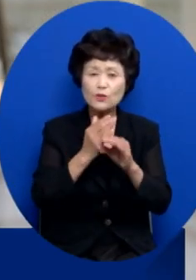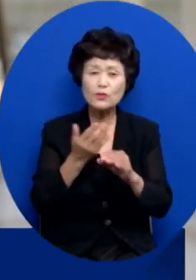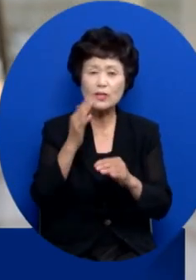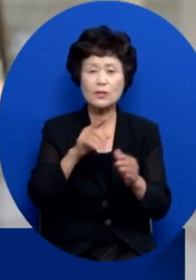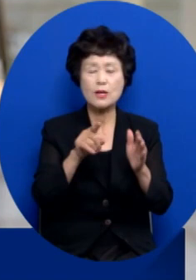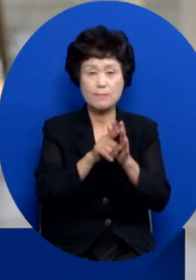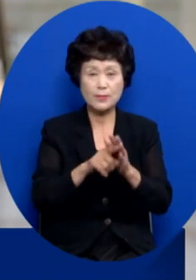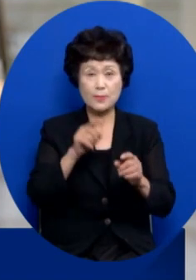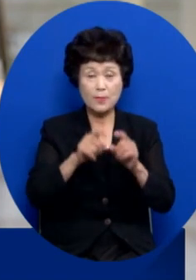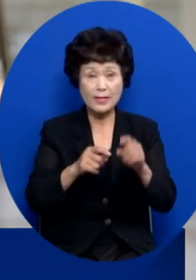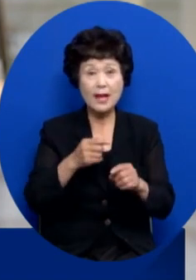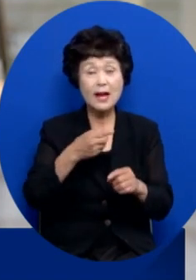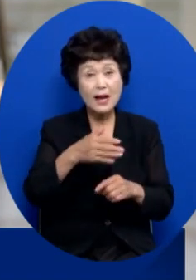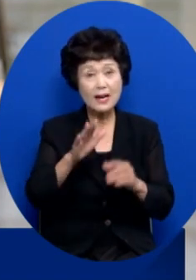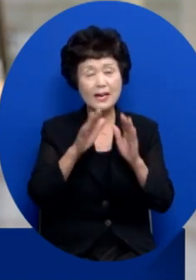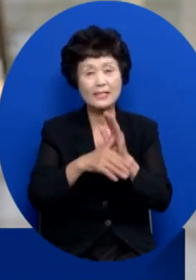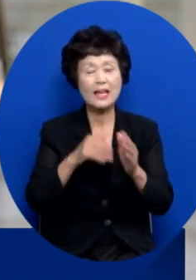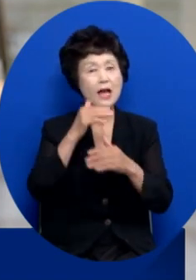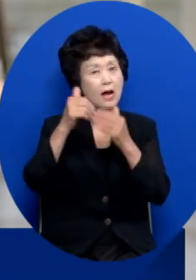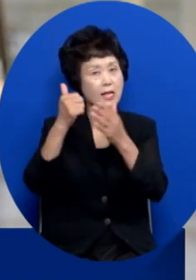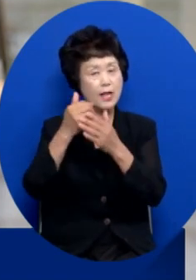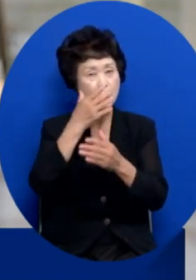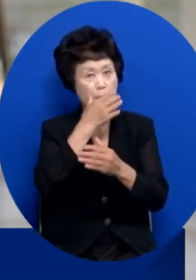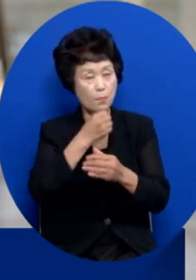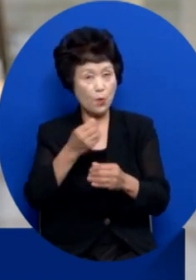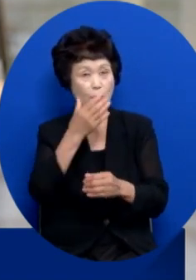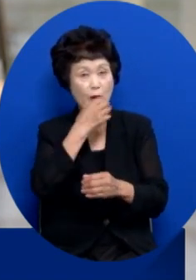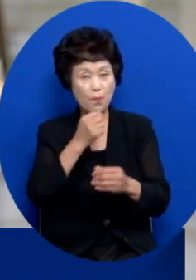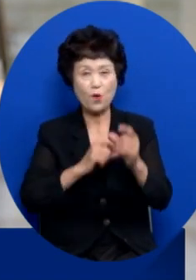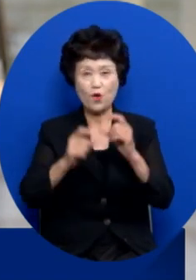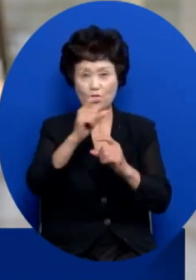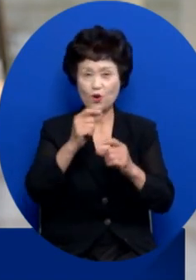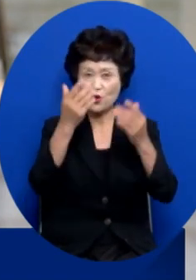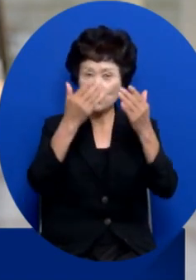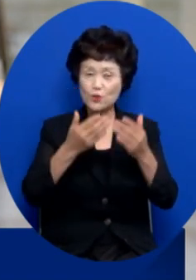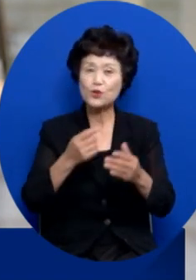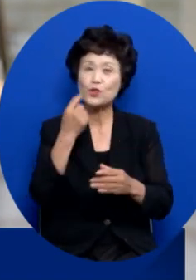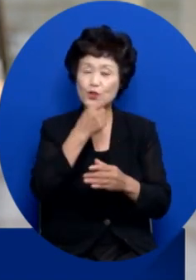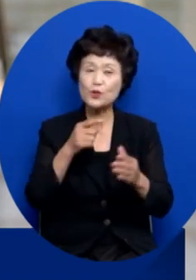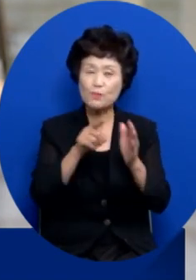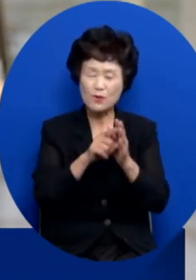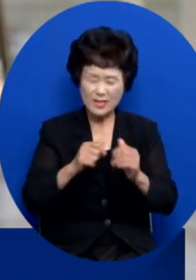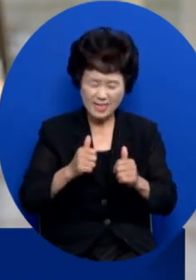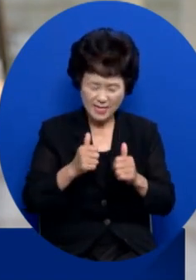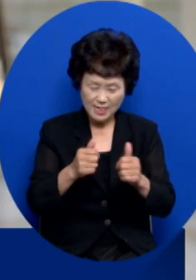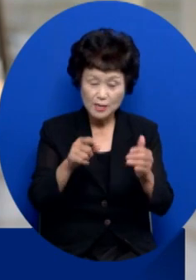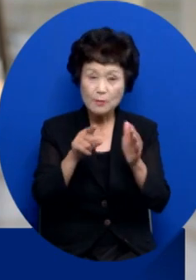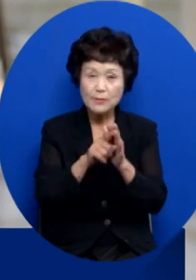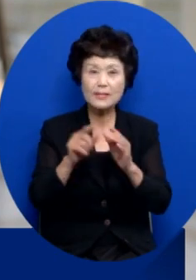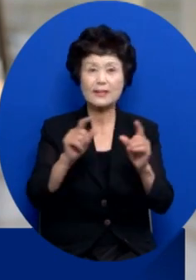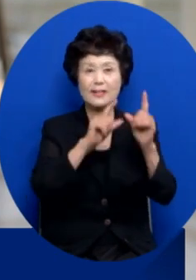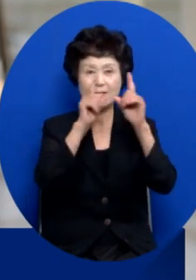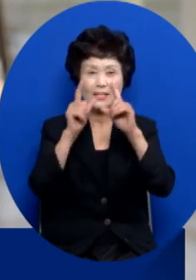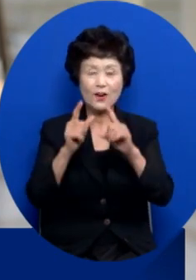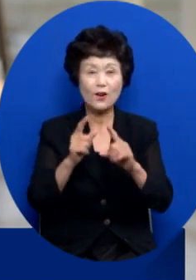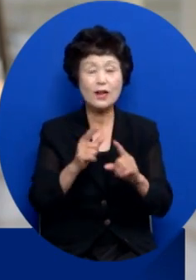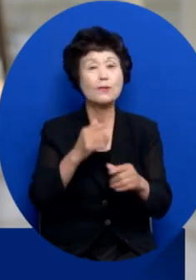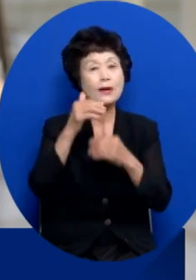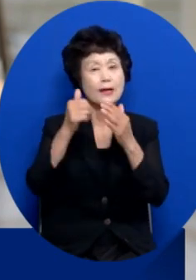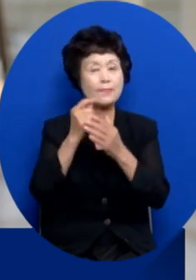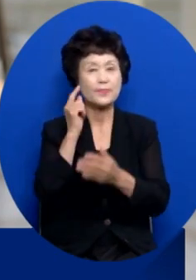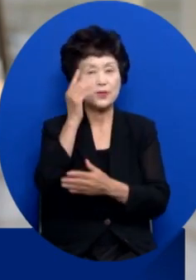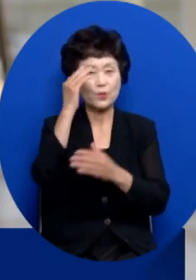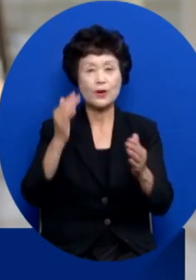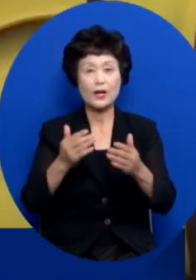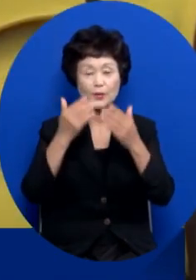믿음으로 나아가면 하나님이 복에 복을 더해 주실 줄 믿고 열심히 믿음 생활하고 하는 게 크게 영광 올리는 장로가